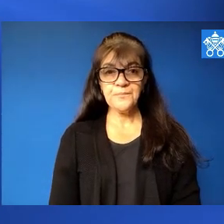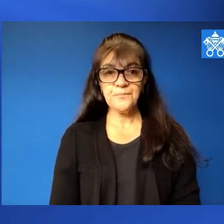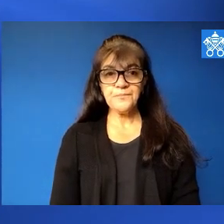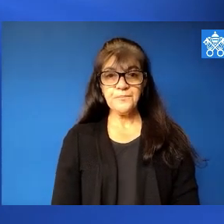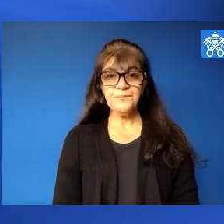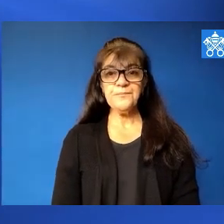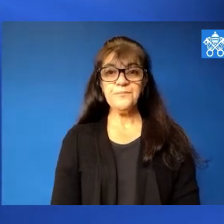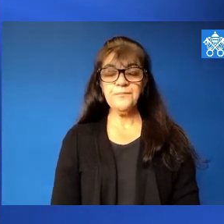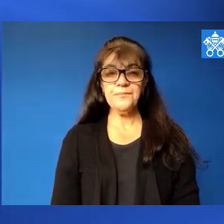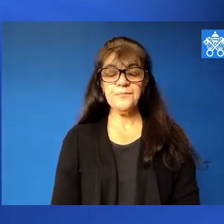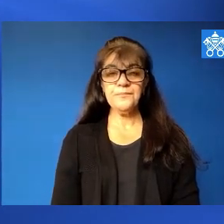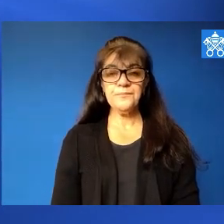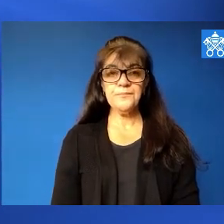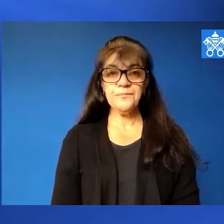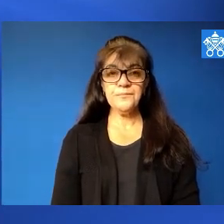منكم.